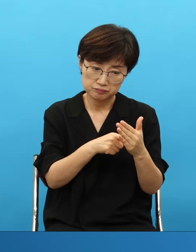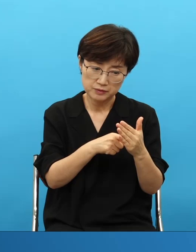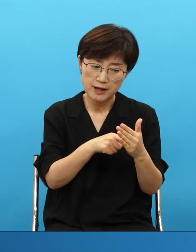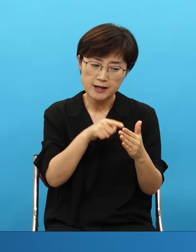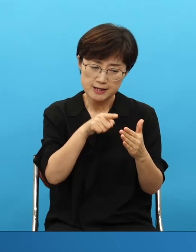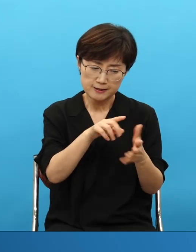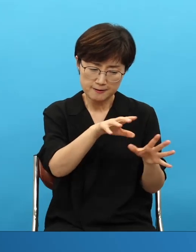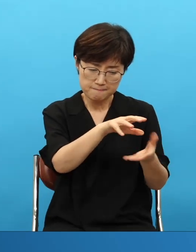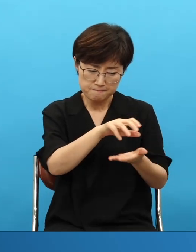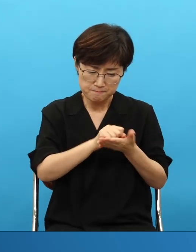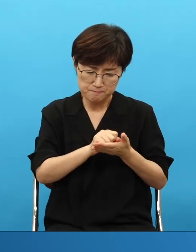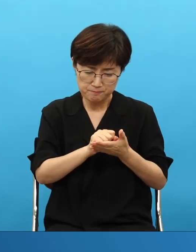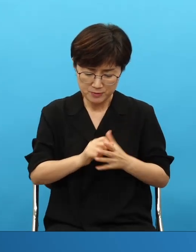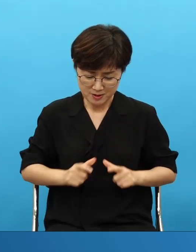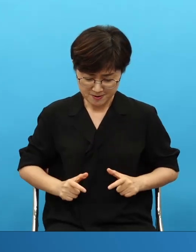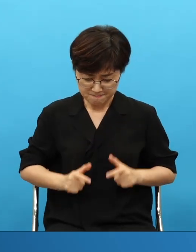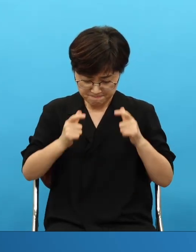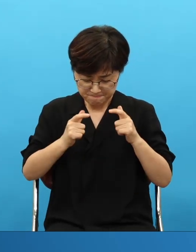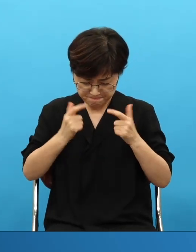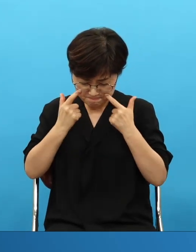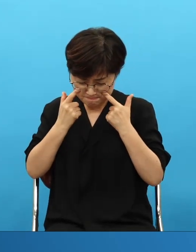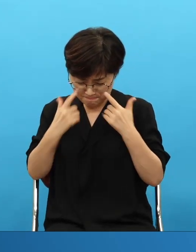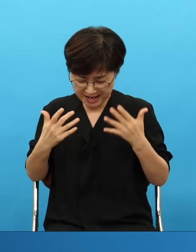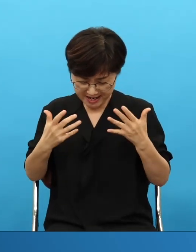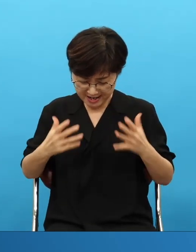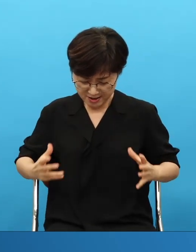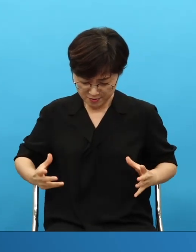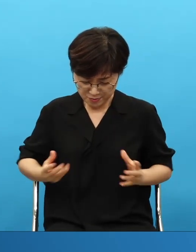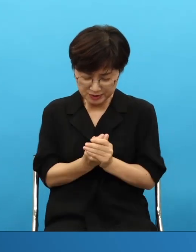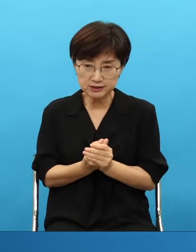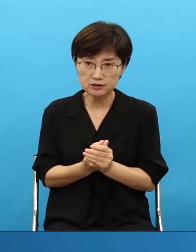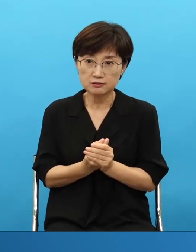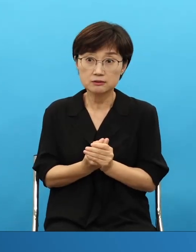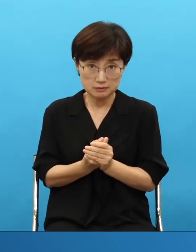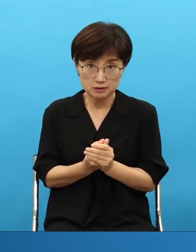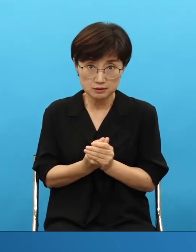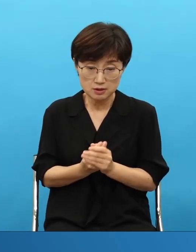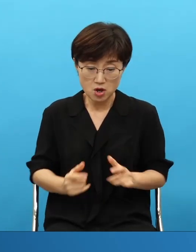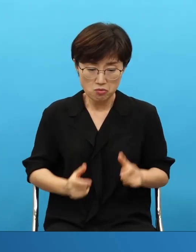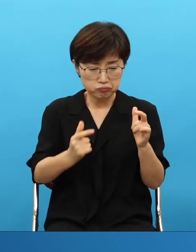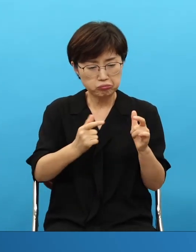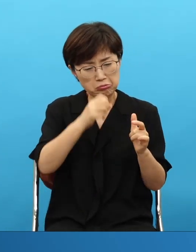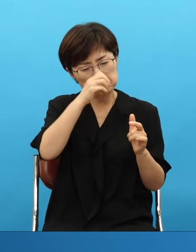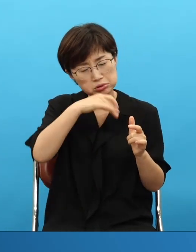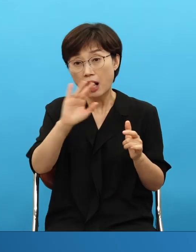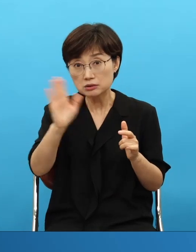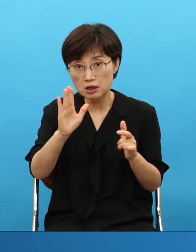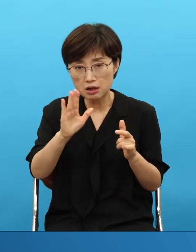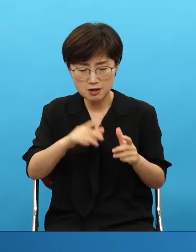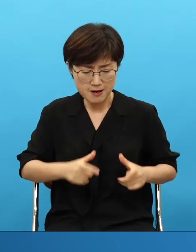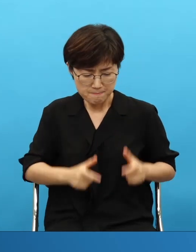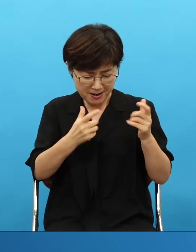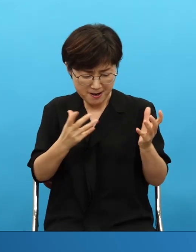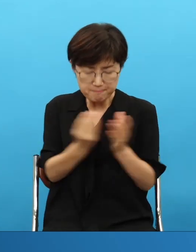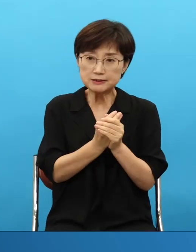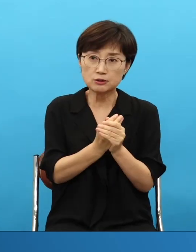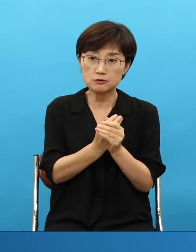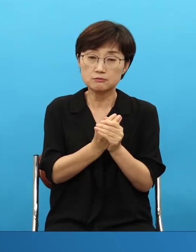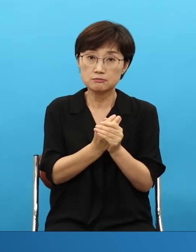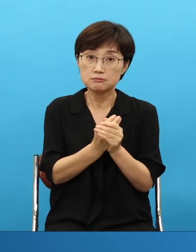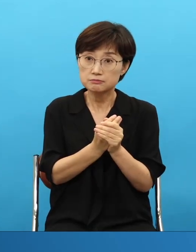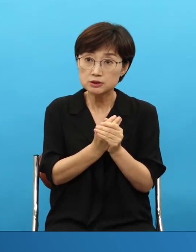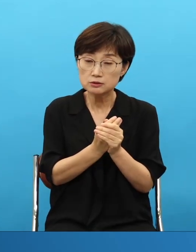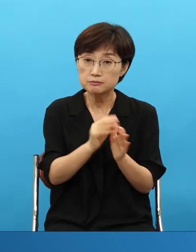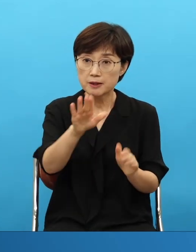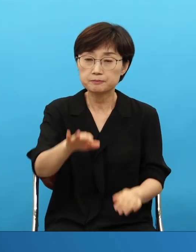절대 망대를 세워. 而是要建立起绝对望楼. 지금부터 연습해야 돼요. 从现在开始应该练习. 여러분은 전도 캠프 나가는데